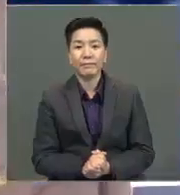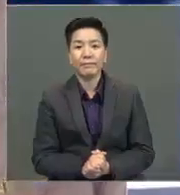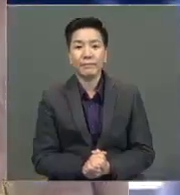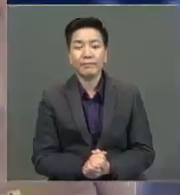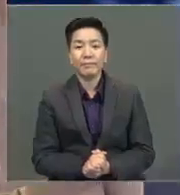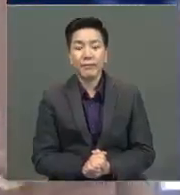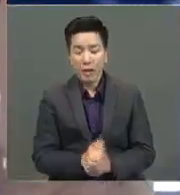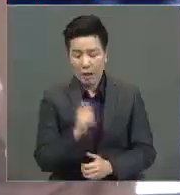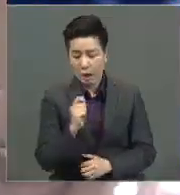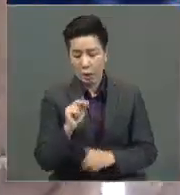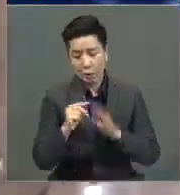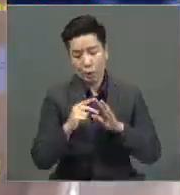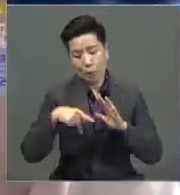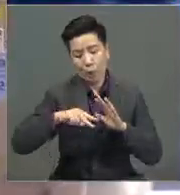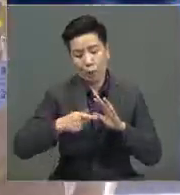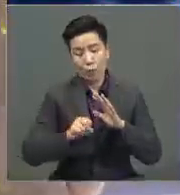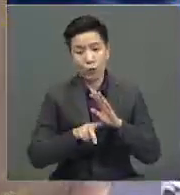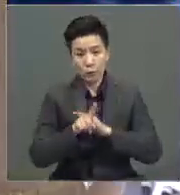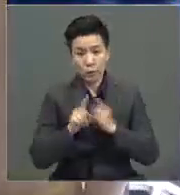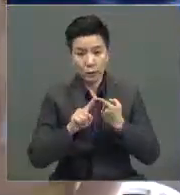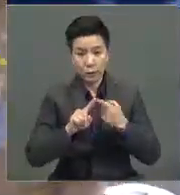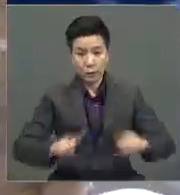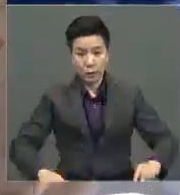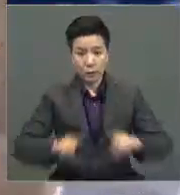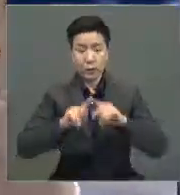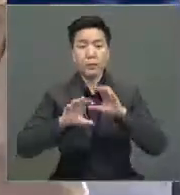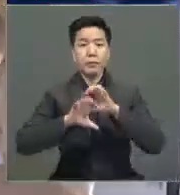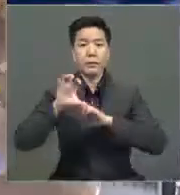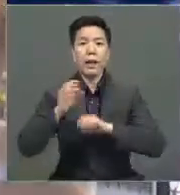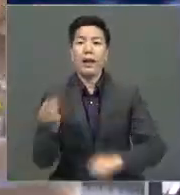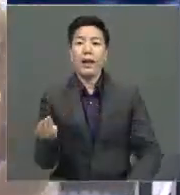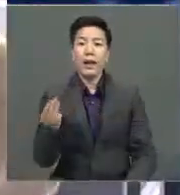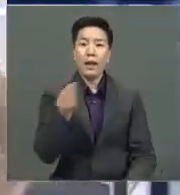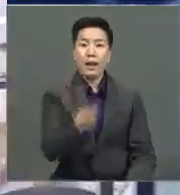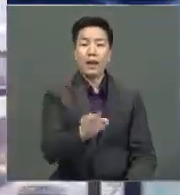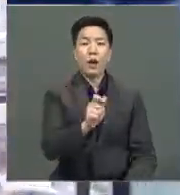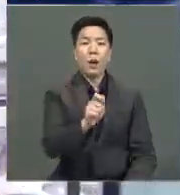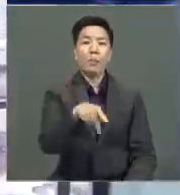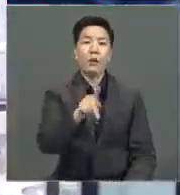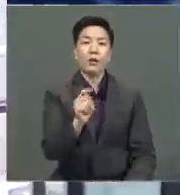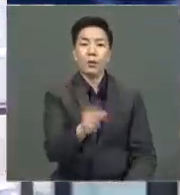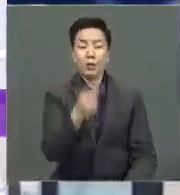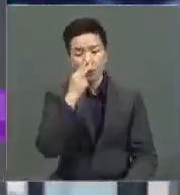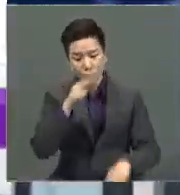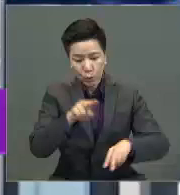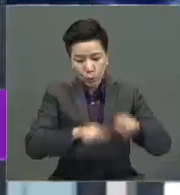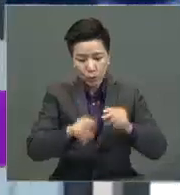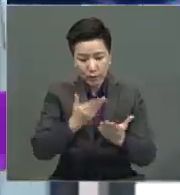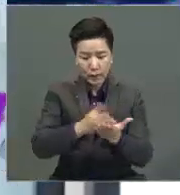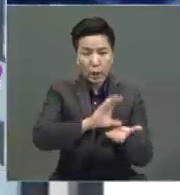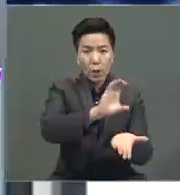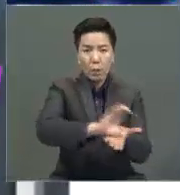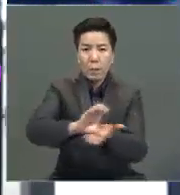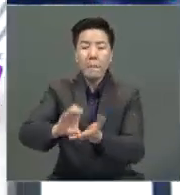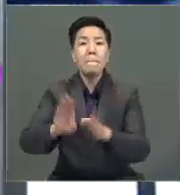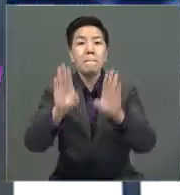ขณะที่พลเอกอนุพงษ์เผ่าจินดารัฐมนตรีว่าการกระทรวงมหาดไทยระบุว่าได้มอบหมายให้องค์กรปกครองส่วนท้องถิ่นไปติดตามดูว่างบประมาณเป็น